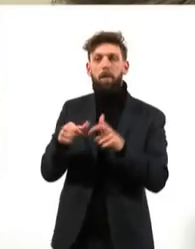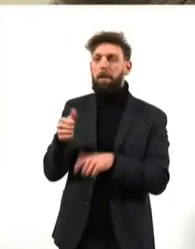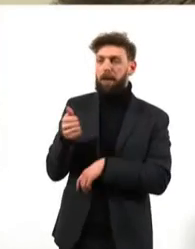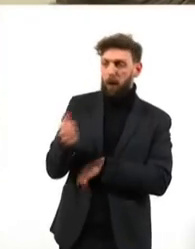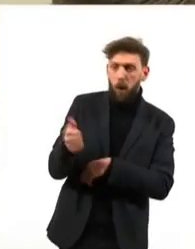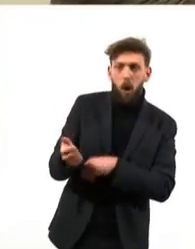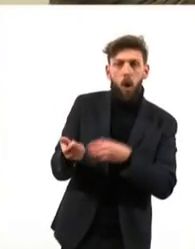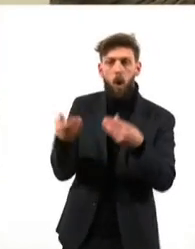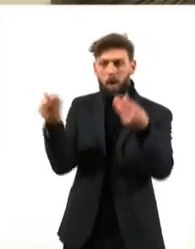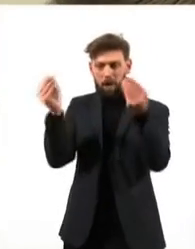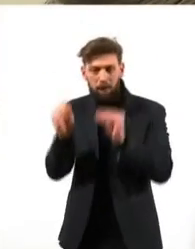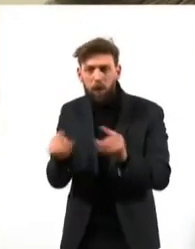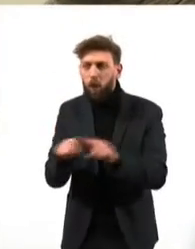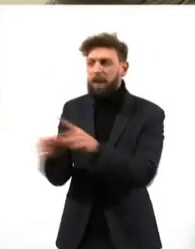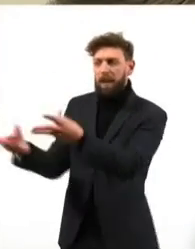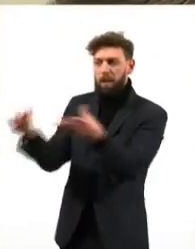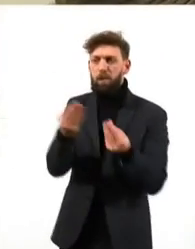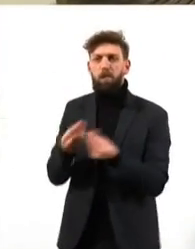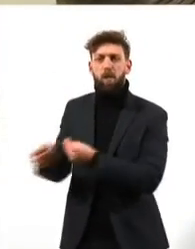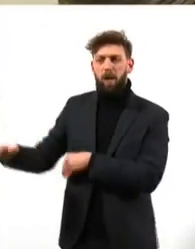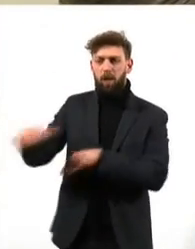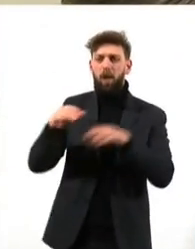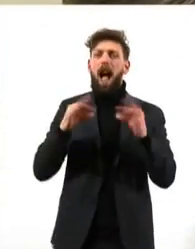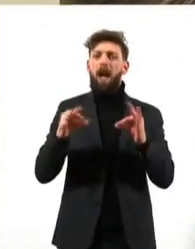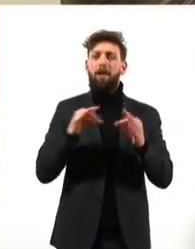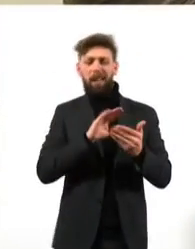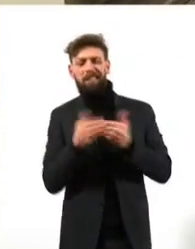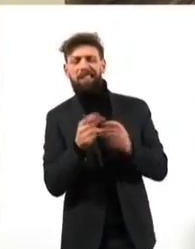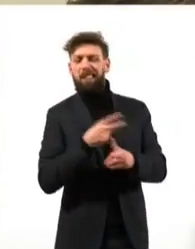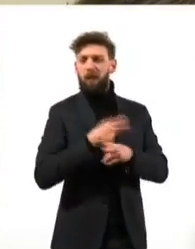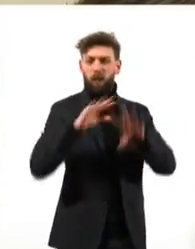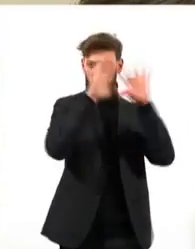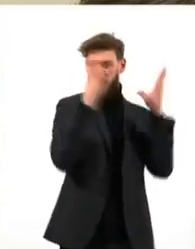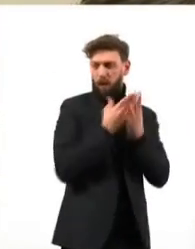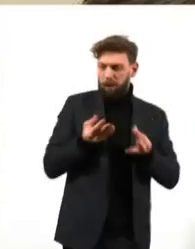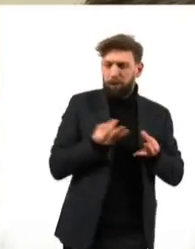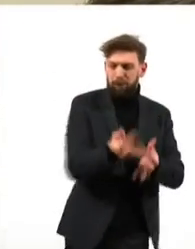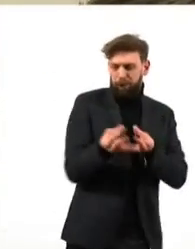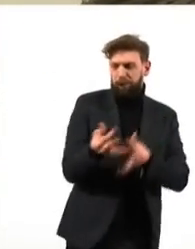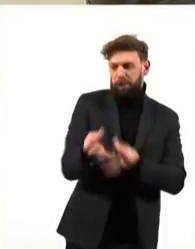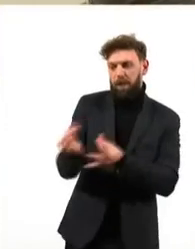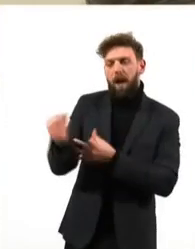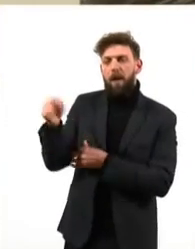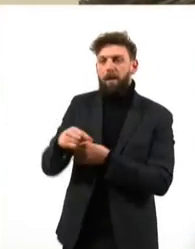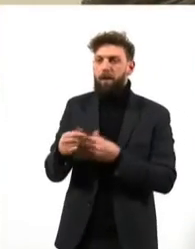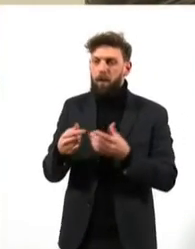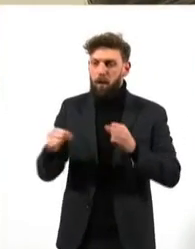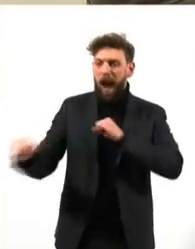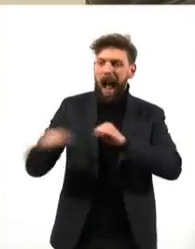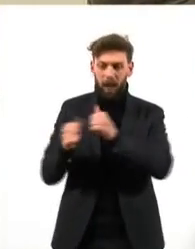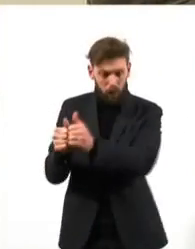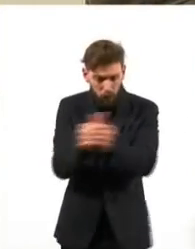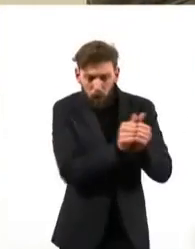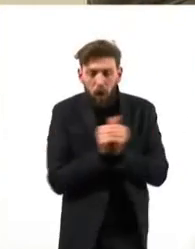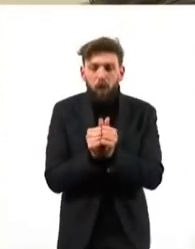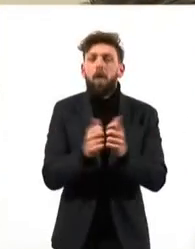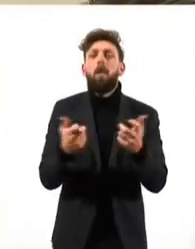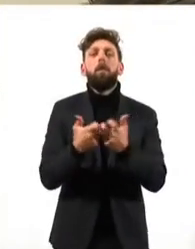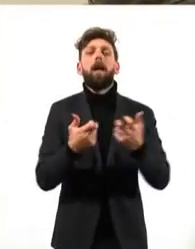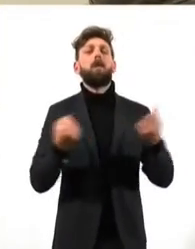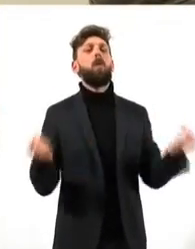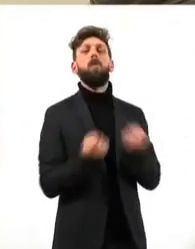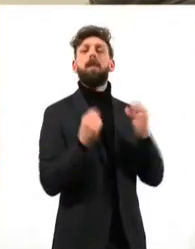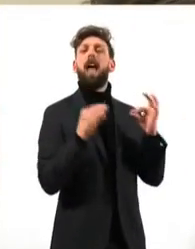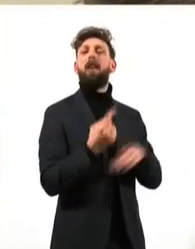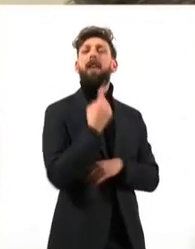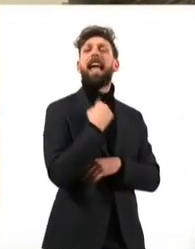et les populations sur tous ces dangers là, faire une action qui serait commune parce qu'aujourd'hui quand on parle de publicité autour de l'alcool